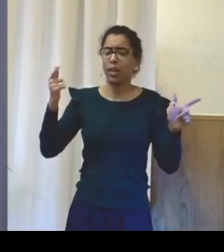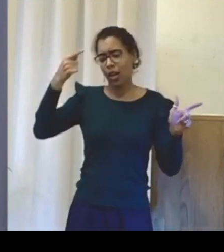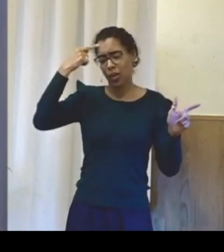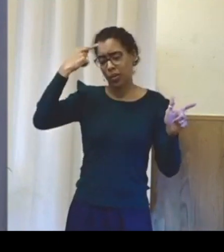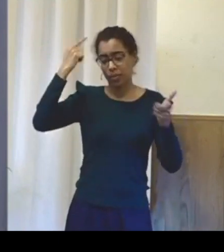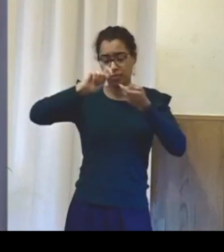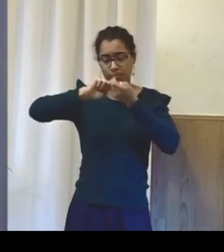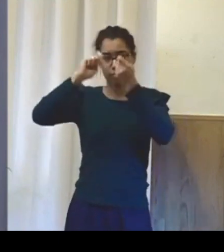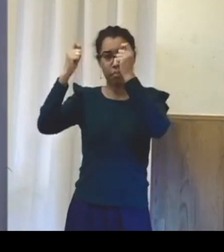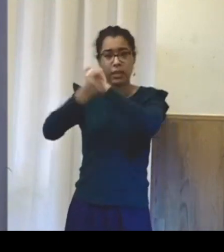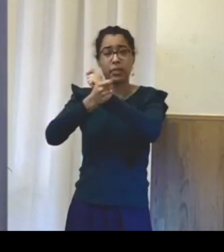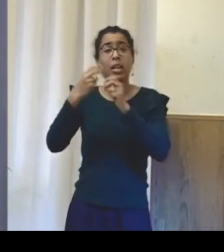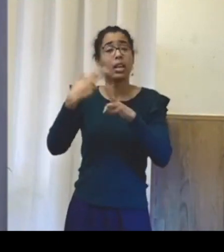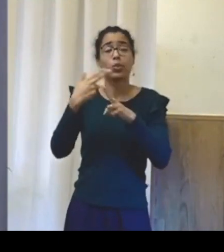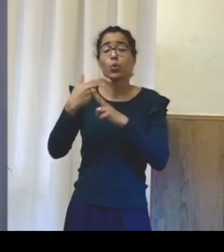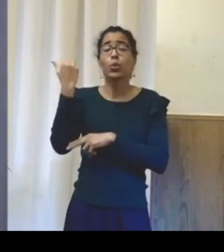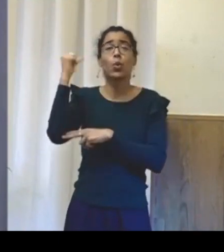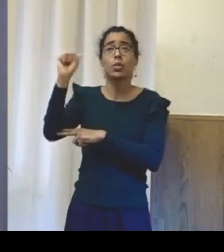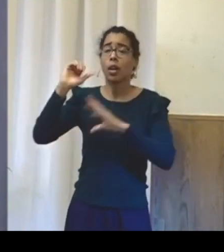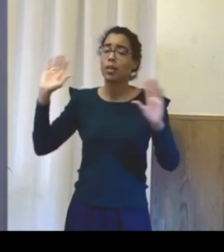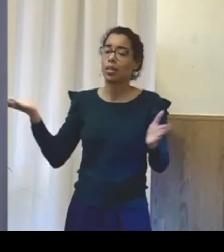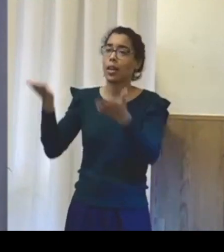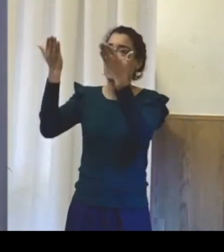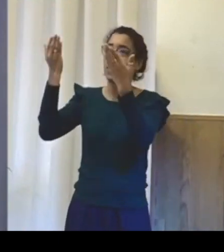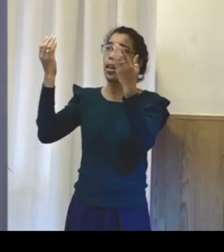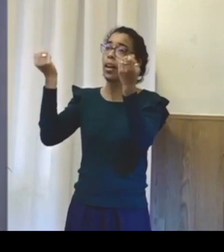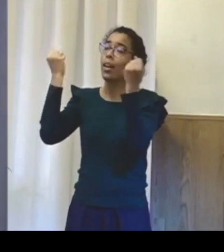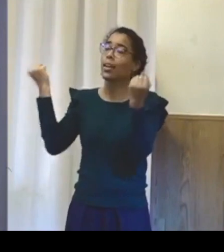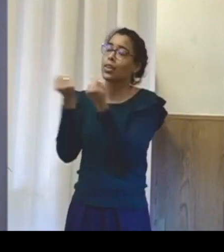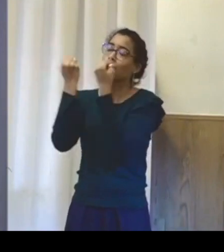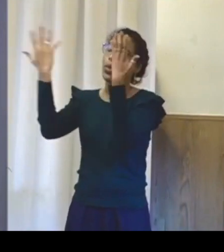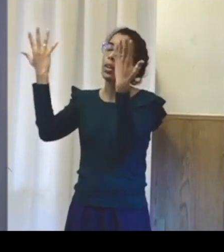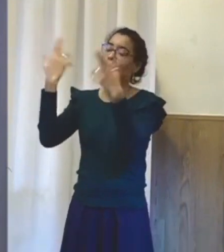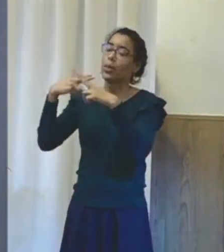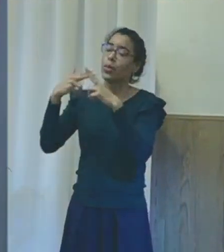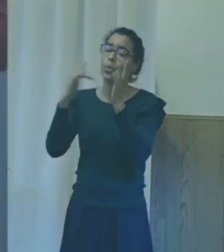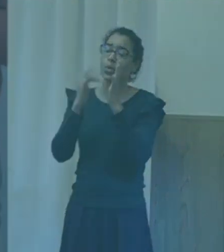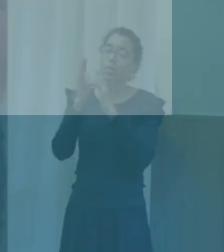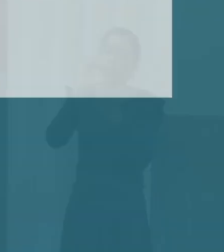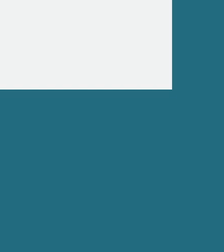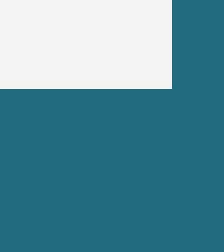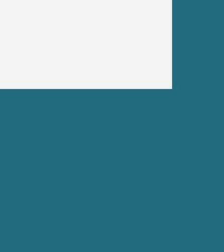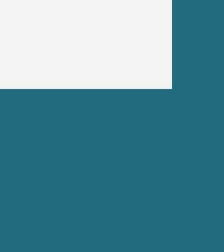pensées. Et que ton nom seul soit ce nom élevé et glorifié. Au nom de Jésus-Christ. Amen.